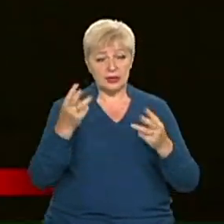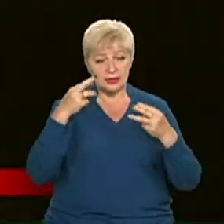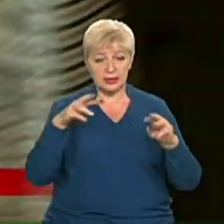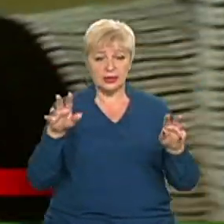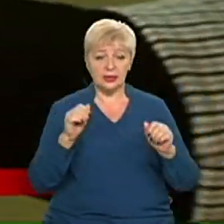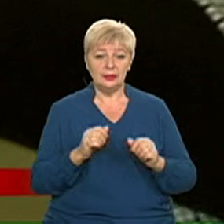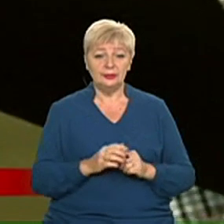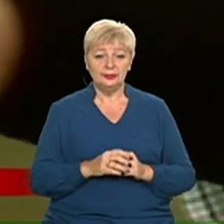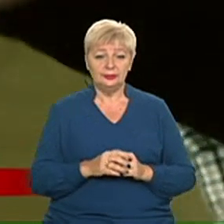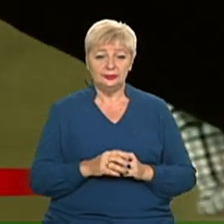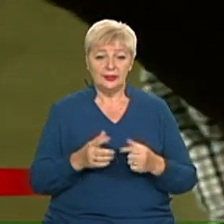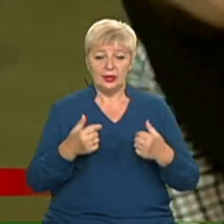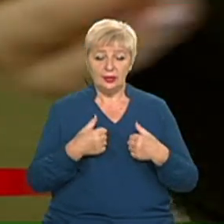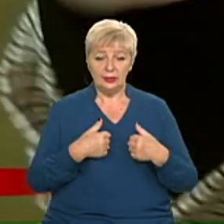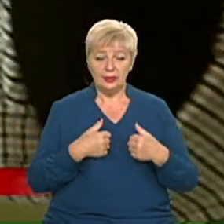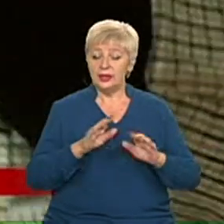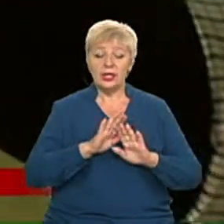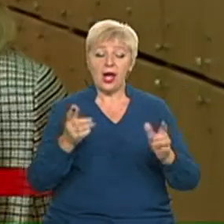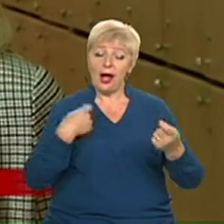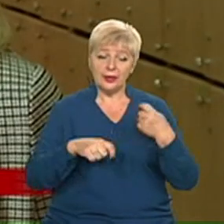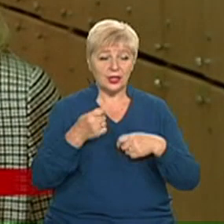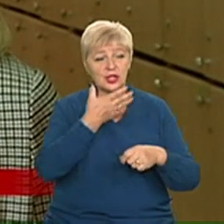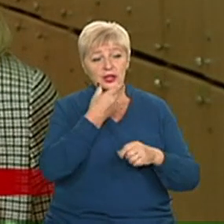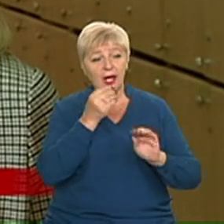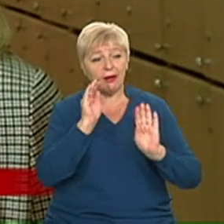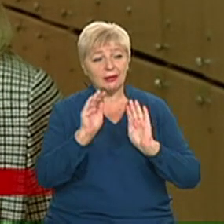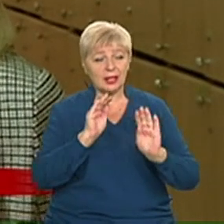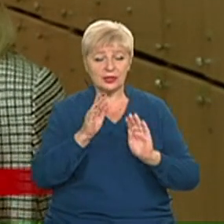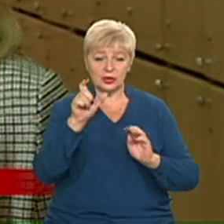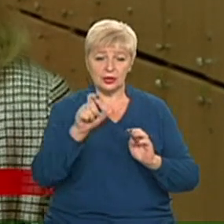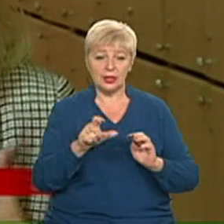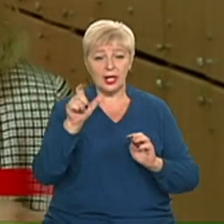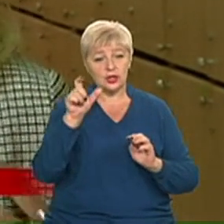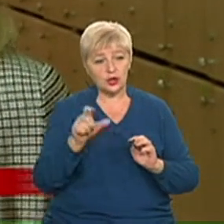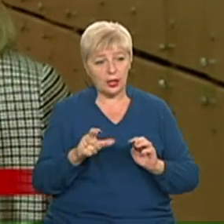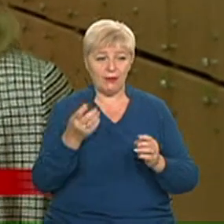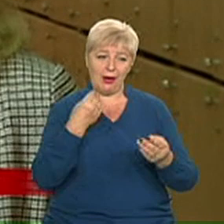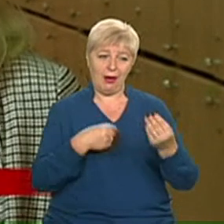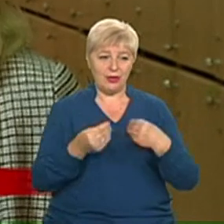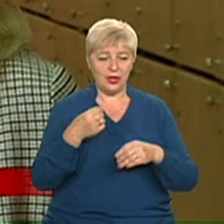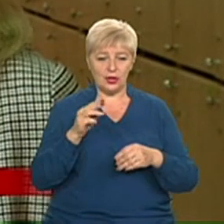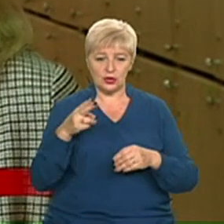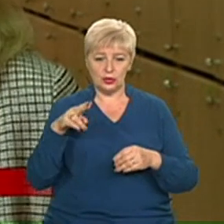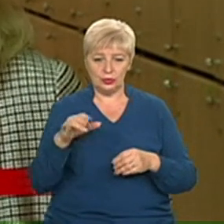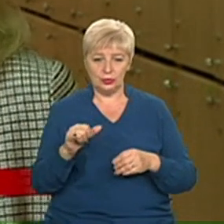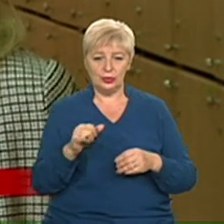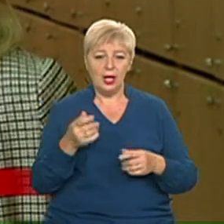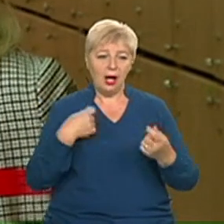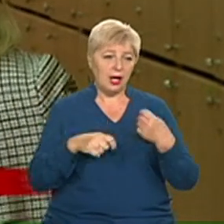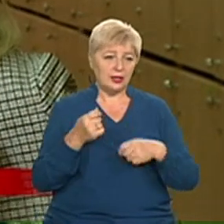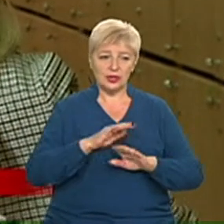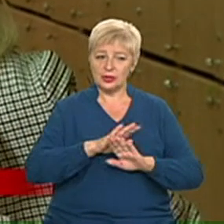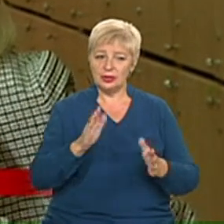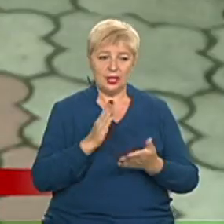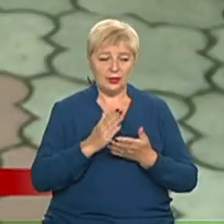діловий в школьних стінах. Не одежда красить чоловіка, а чоловік одежду. Тобто ми самі можемо себе поставити так, як би нам хотілося. Одежда не